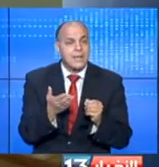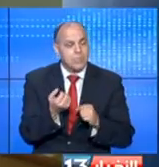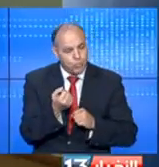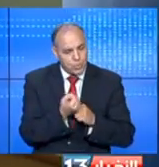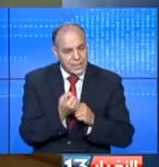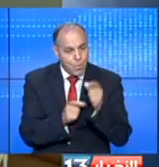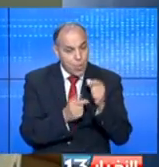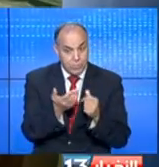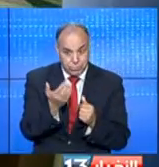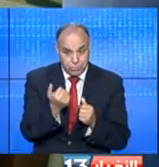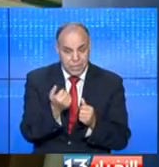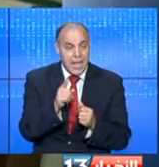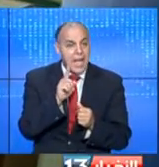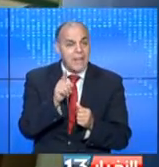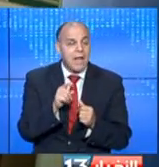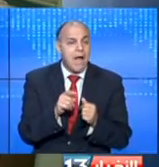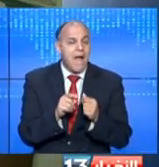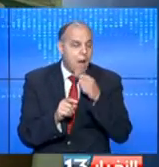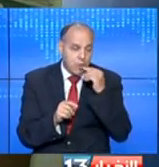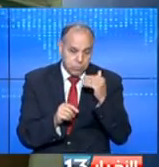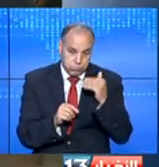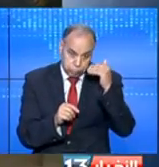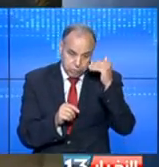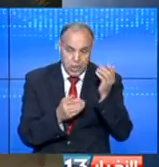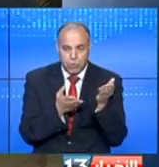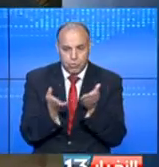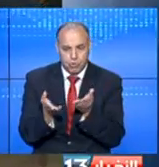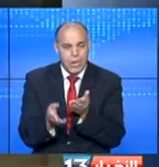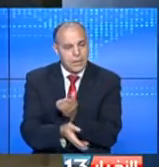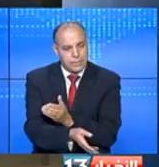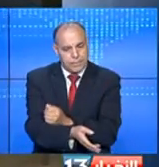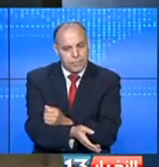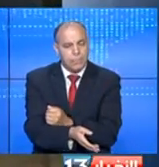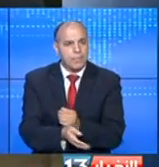وتشجيع المواطن خاصة من الفئات العمرية الكبيرة للإقبال على التلقيح.